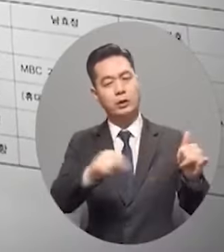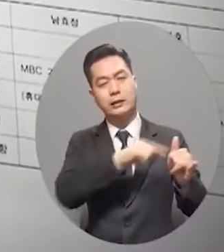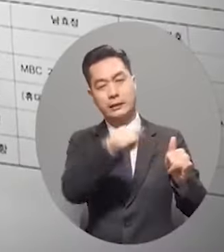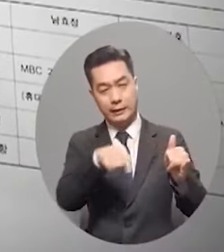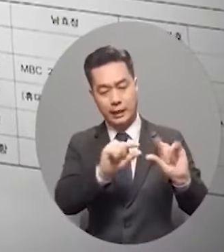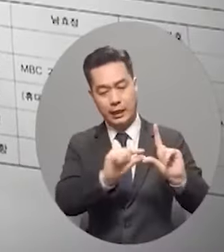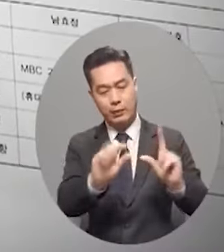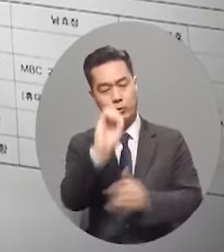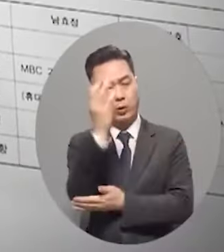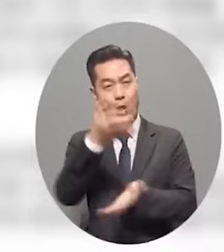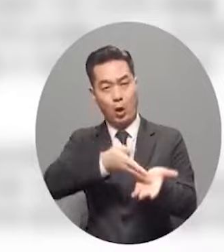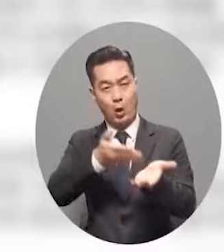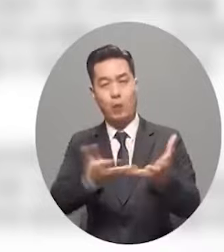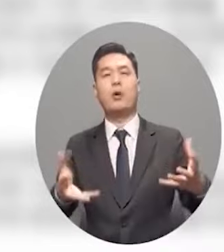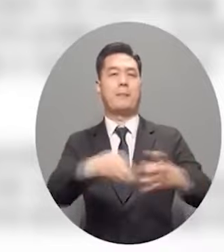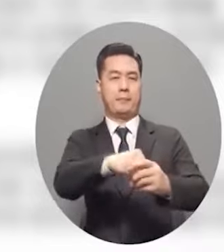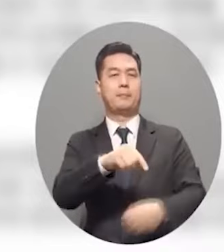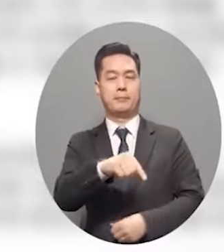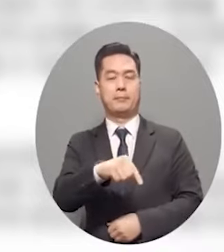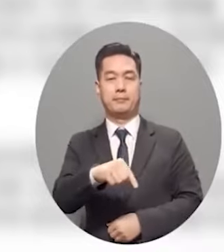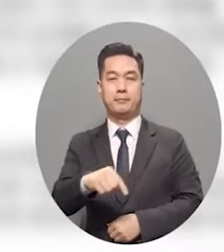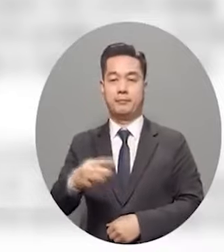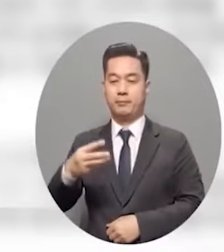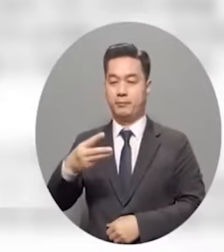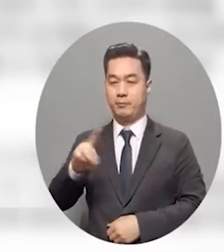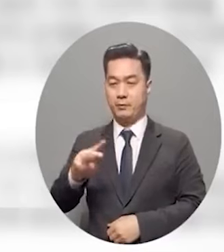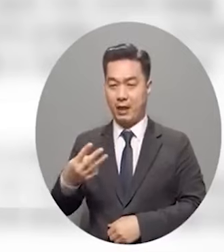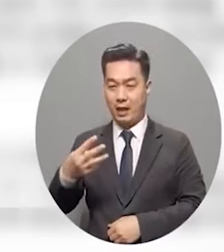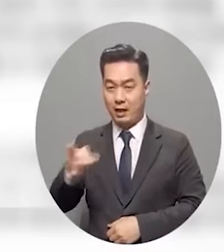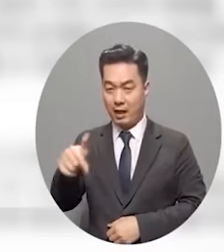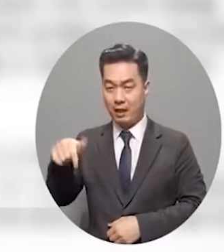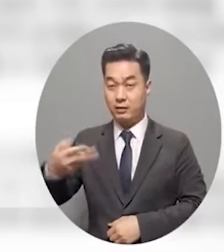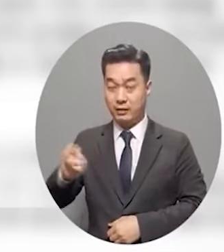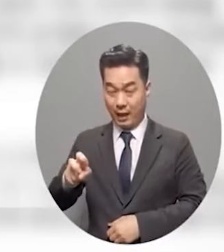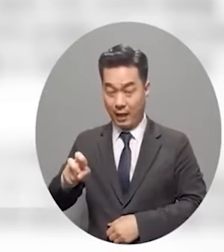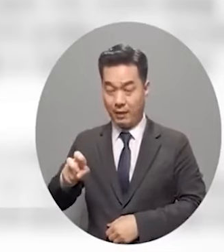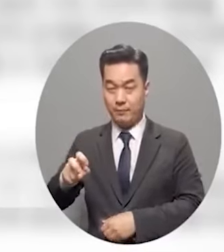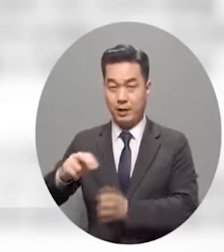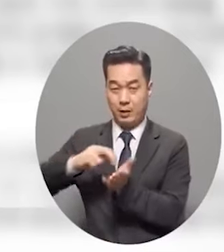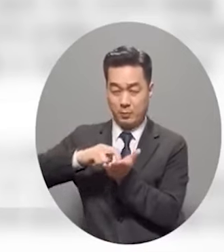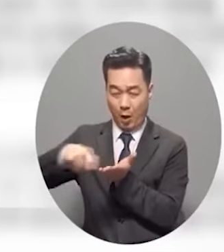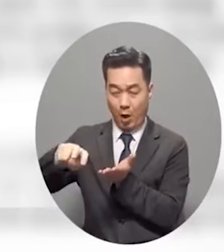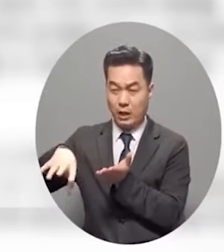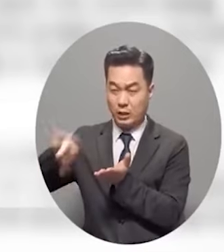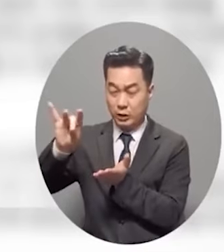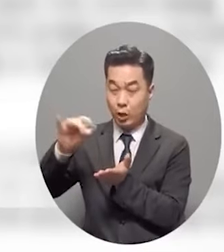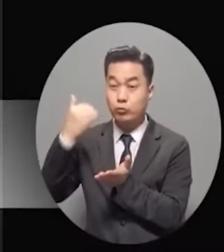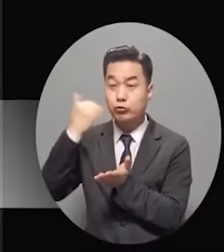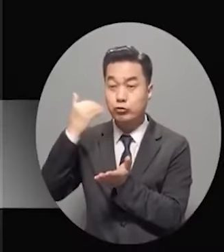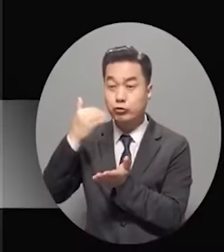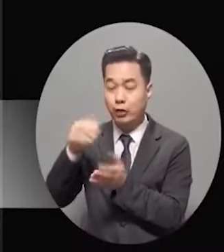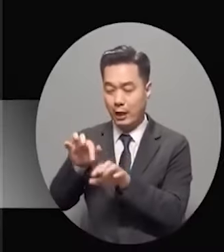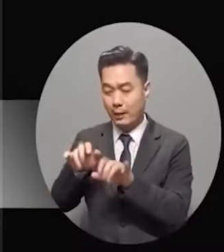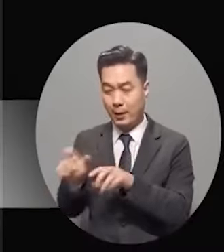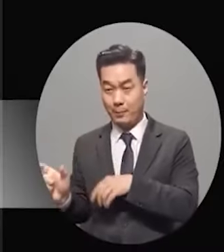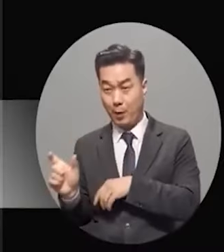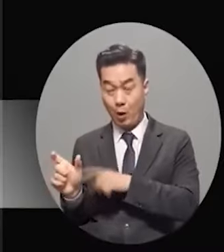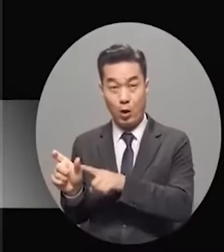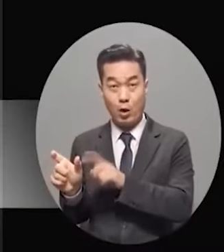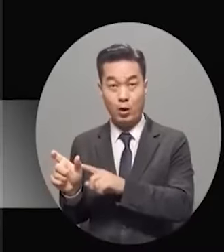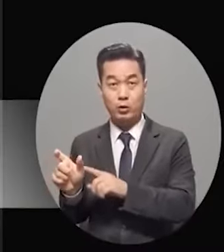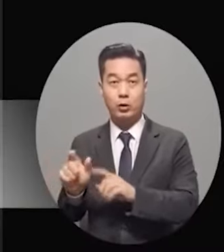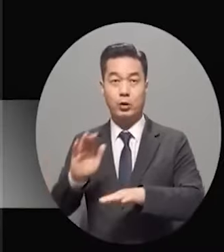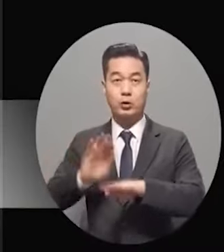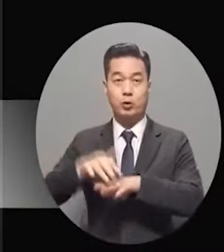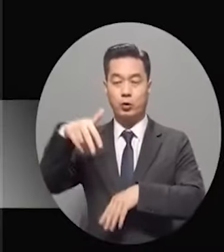일부 언론인들이었습니다. 텔레그램으로 메시지를 전달하면 최초 전송자가 표시되는데 고발장에는